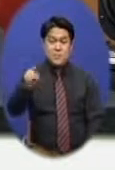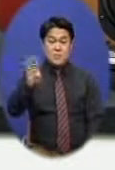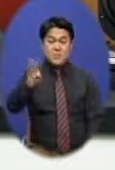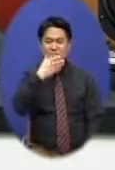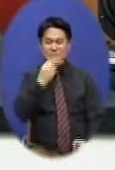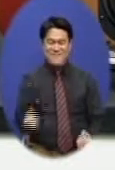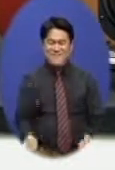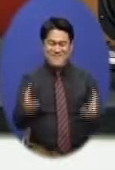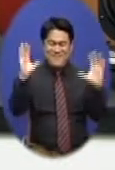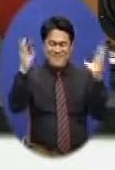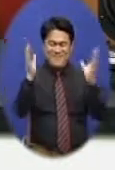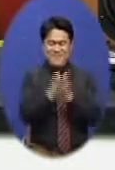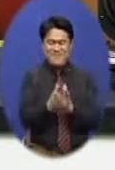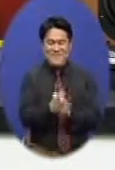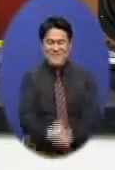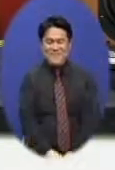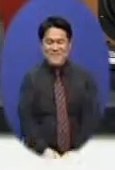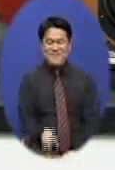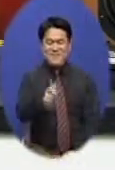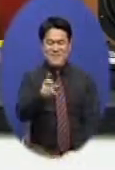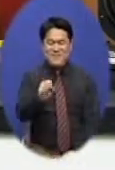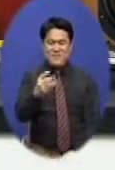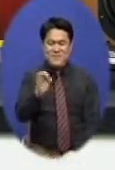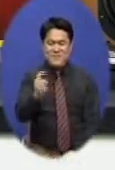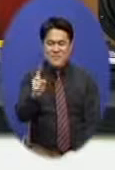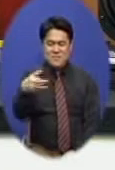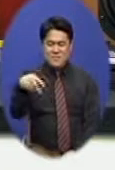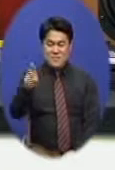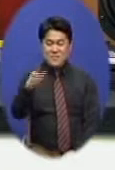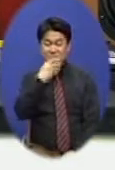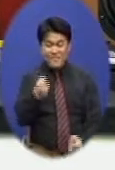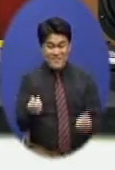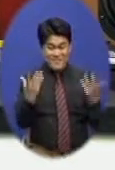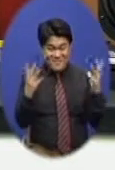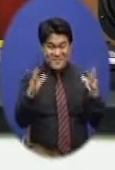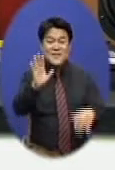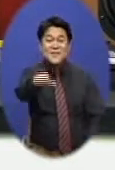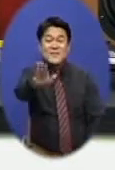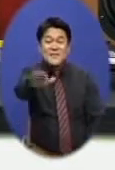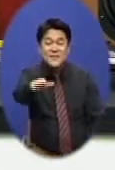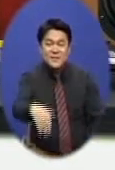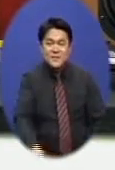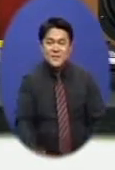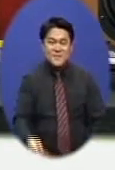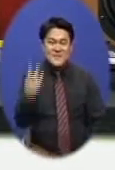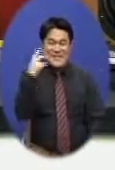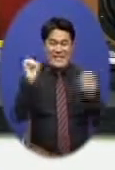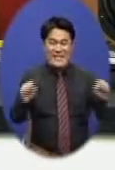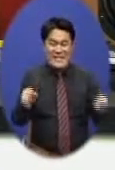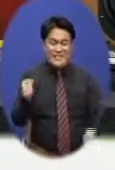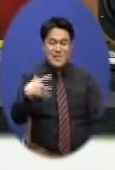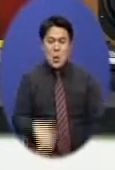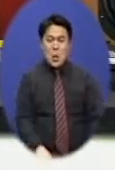축하합니다! 네, 축하합니다. 명활선님. 네, 축하드립니다. 네. 네. 아버님. 네, 네, 안녕하십니까?